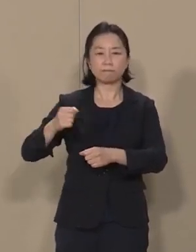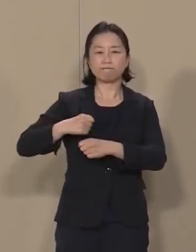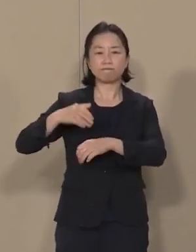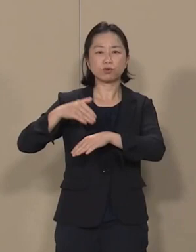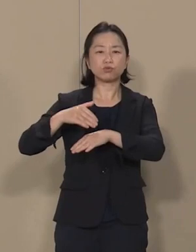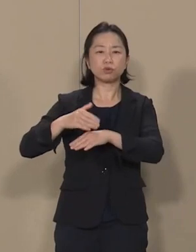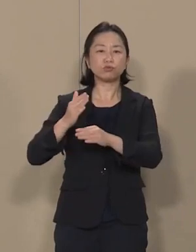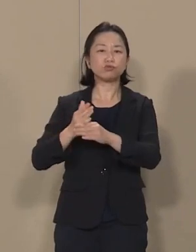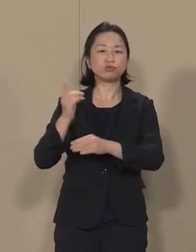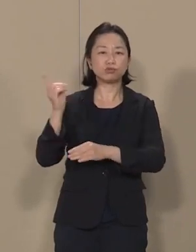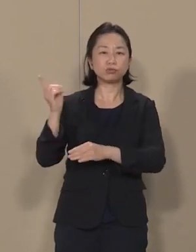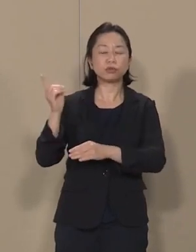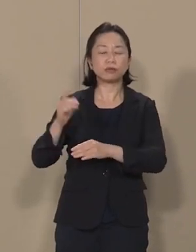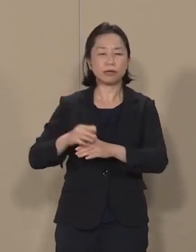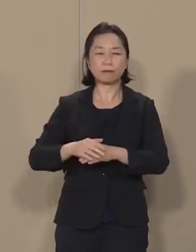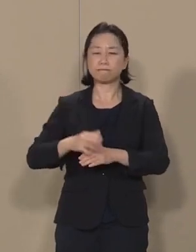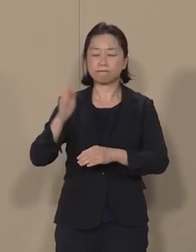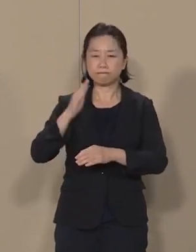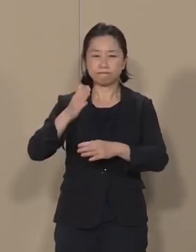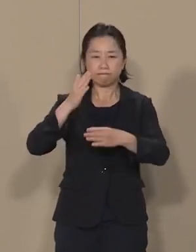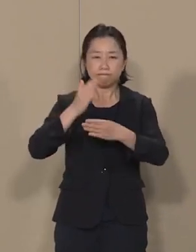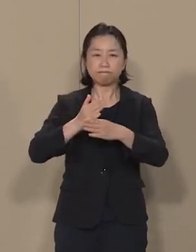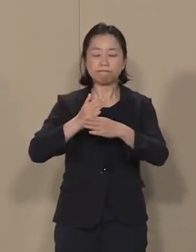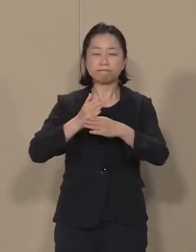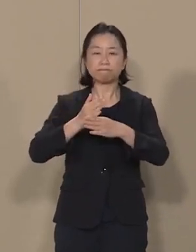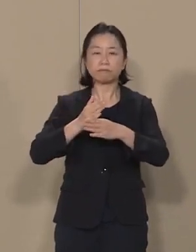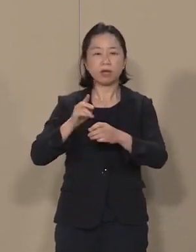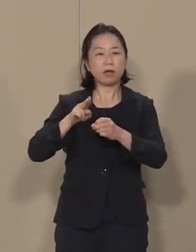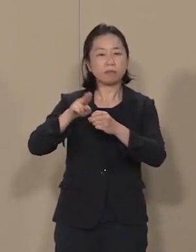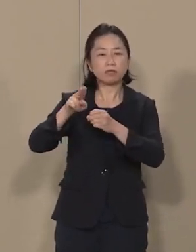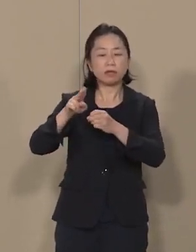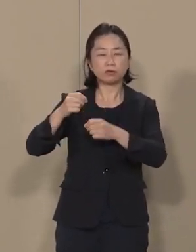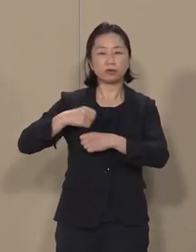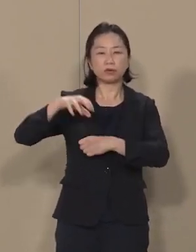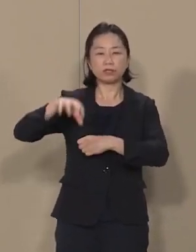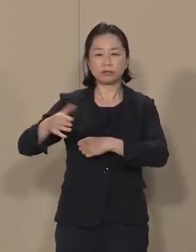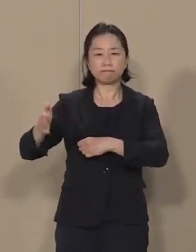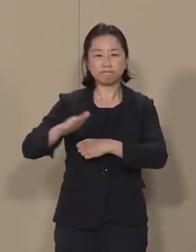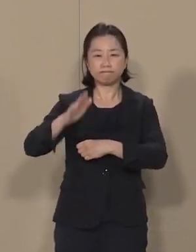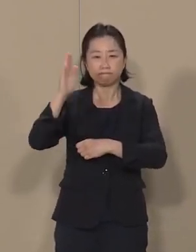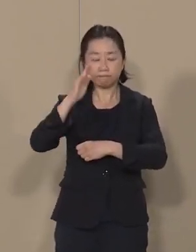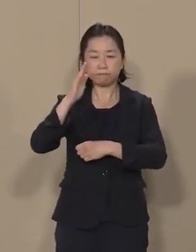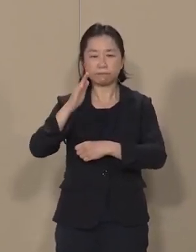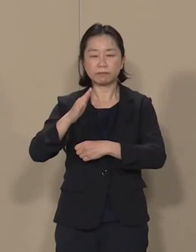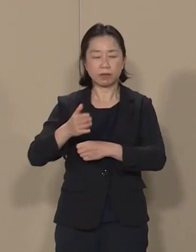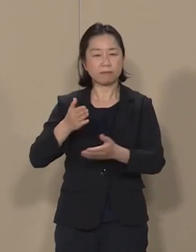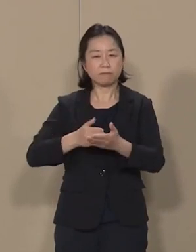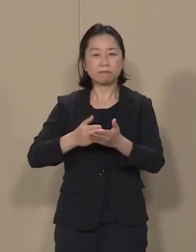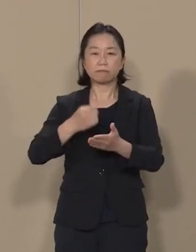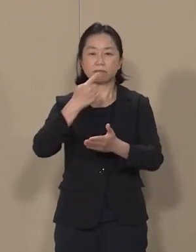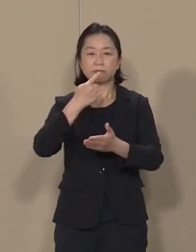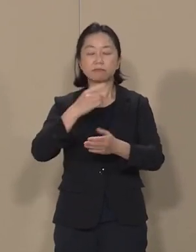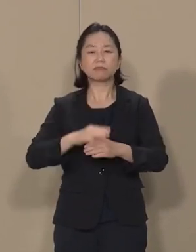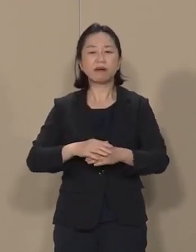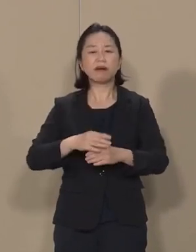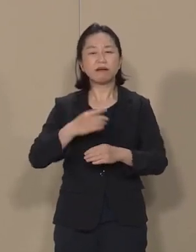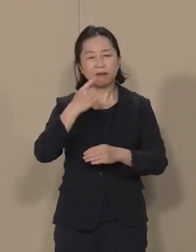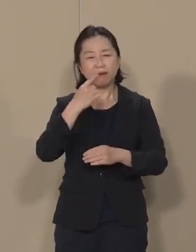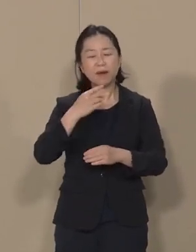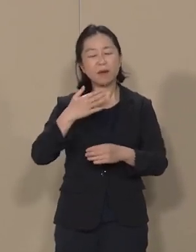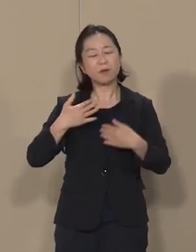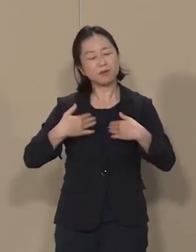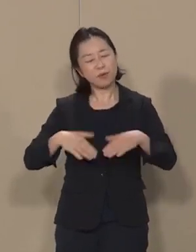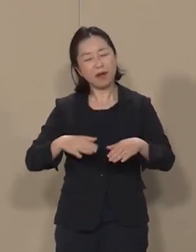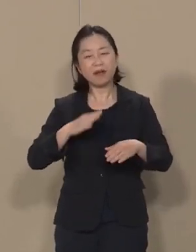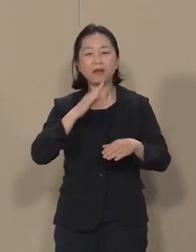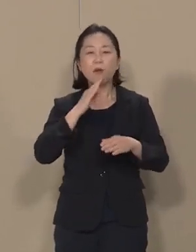ので軍事訓練をするなミサイル基地をつくるなといっやれることをやっていますこんなか弱いほんまながらこうやって動い